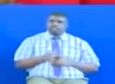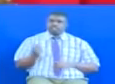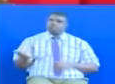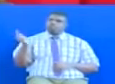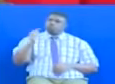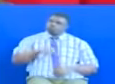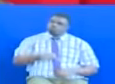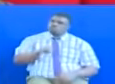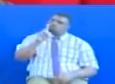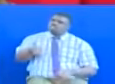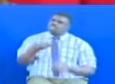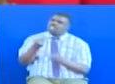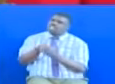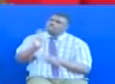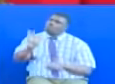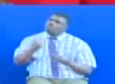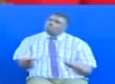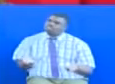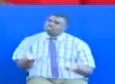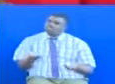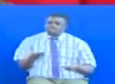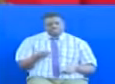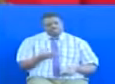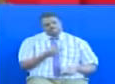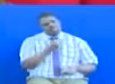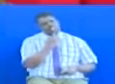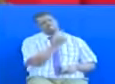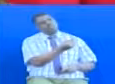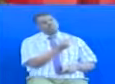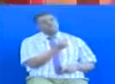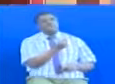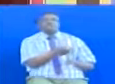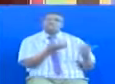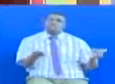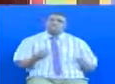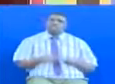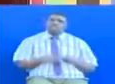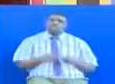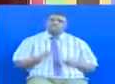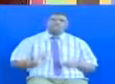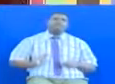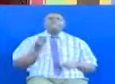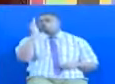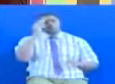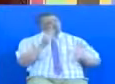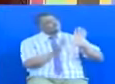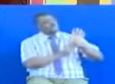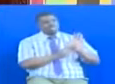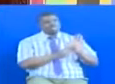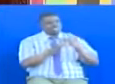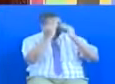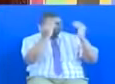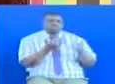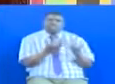Tunakuja kuuliza hela ziko wapi? Tunaambiwa hela hakuna. Almost bilioni si nane si ngapi huko zimeondoka.